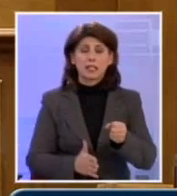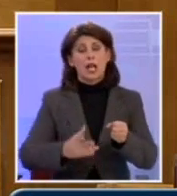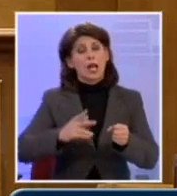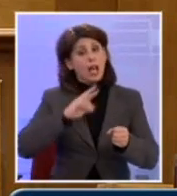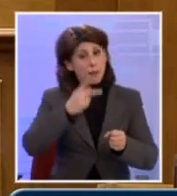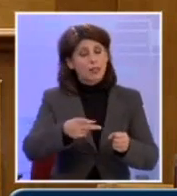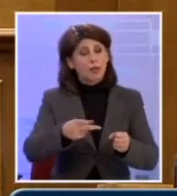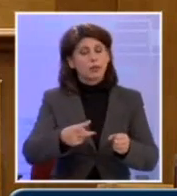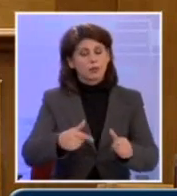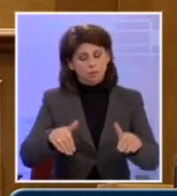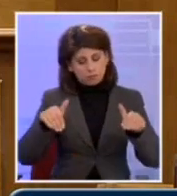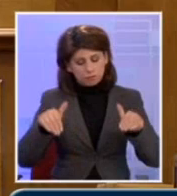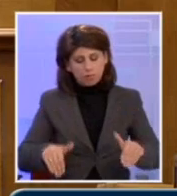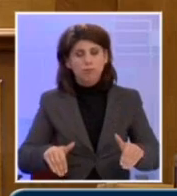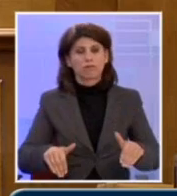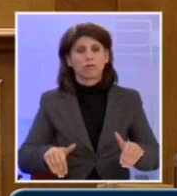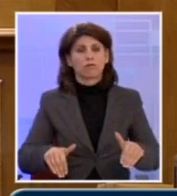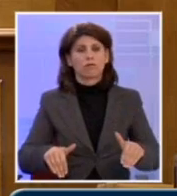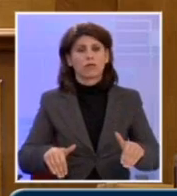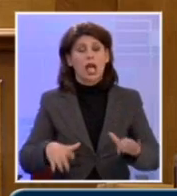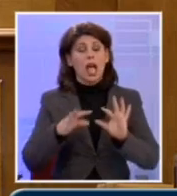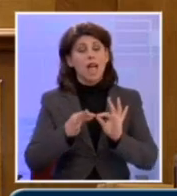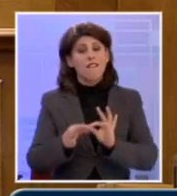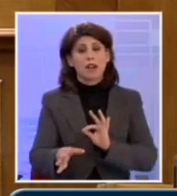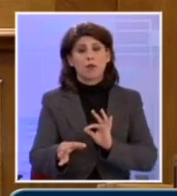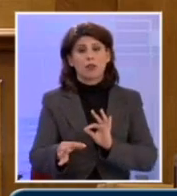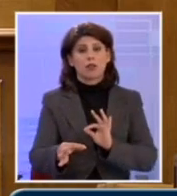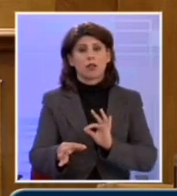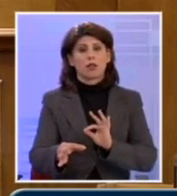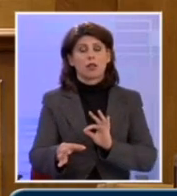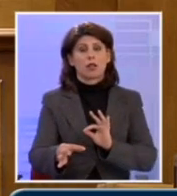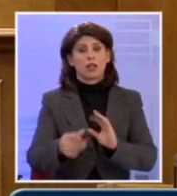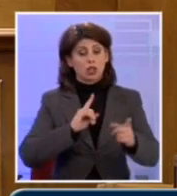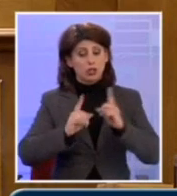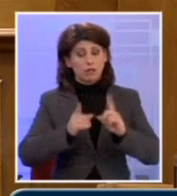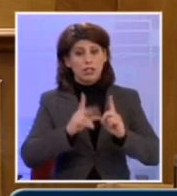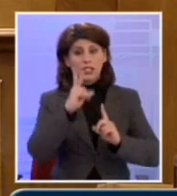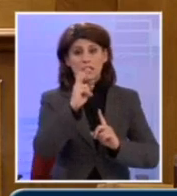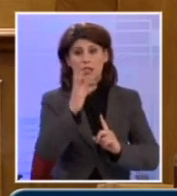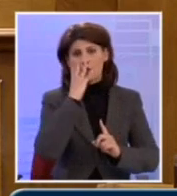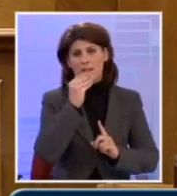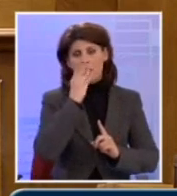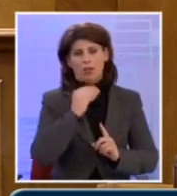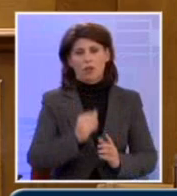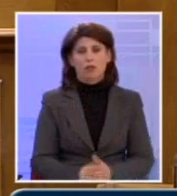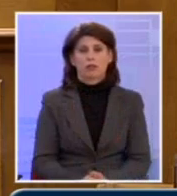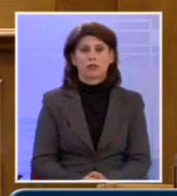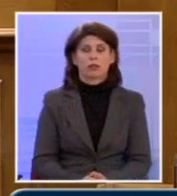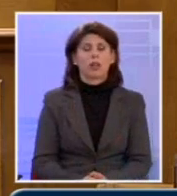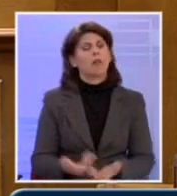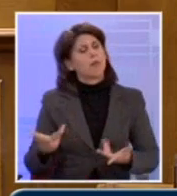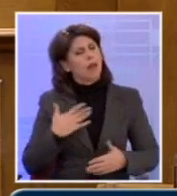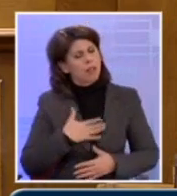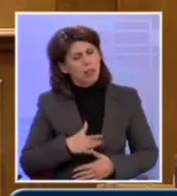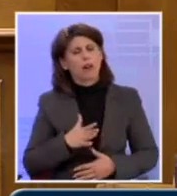απαντάμε μένοντας πιστοί στην εφαρμογή των συμφωνηθέντων στις 20 του Φλεβάρη. Και αν θέλετε,